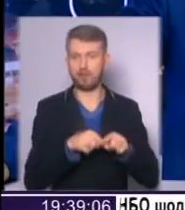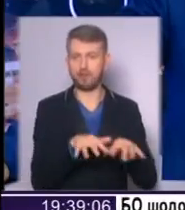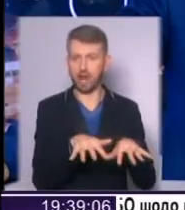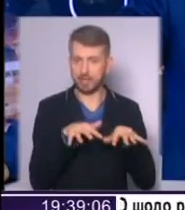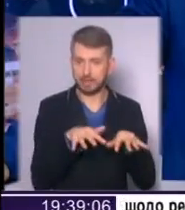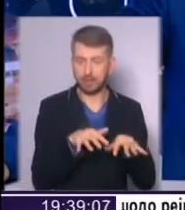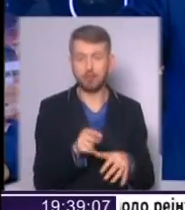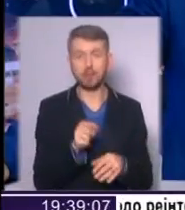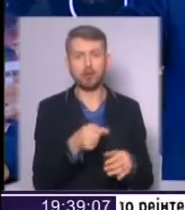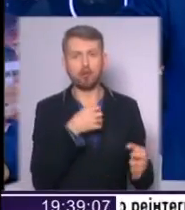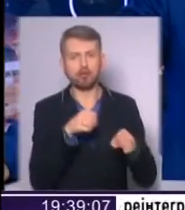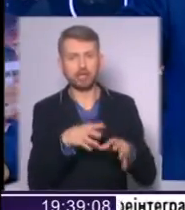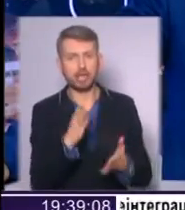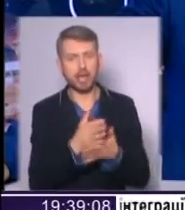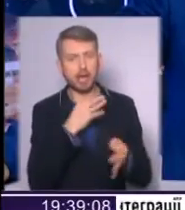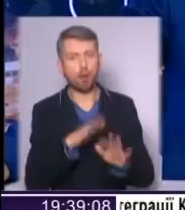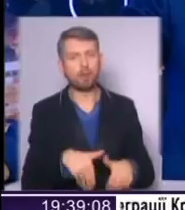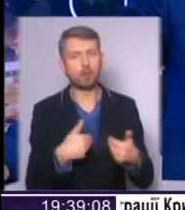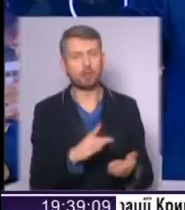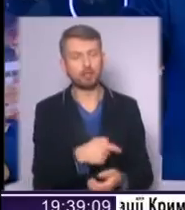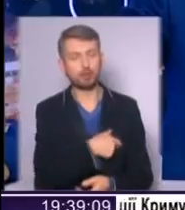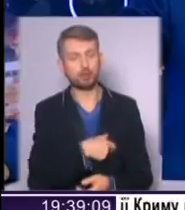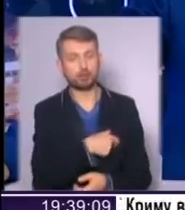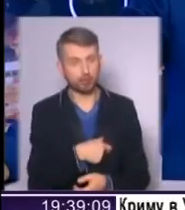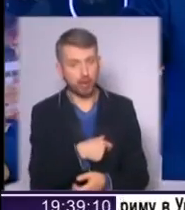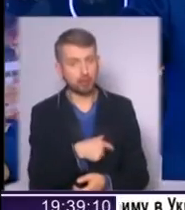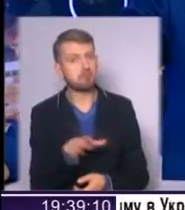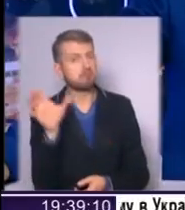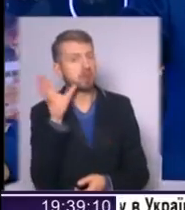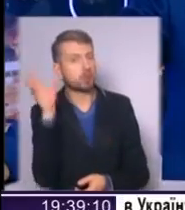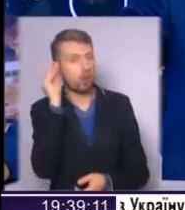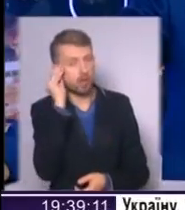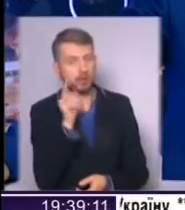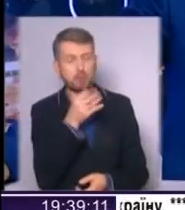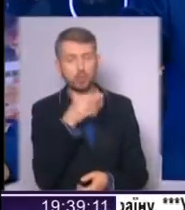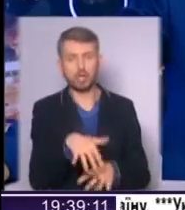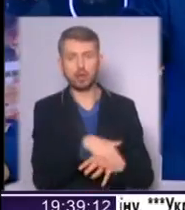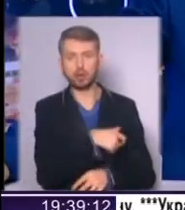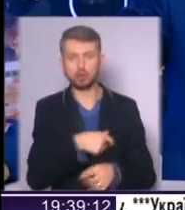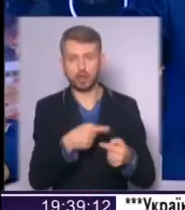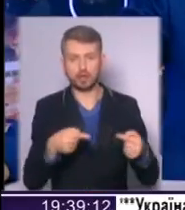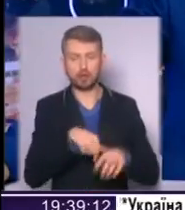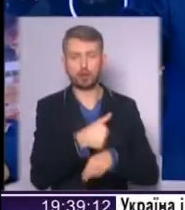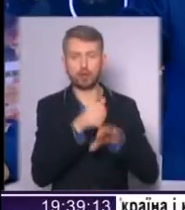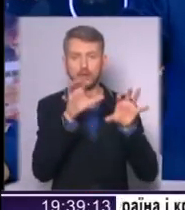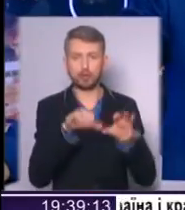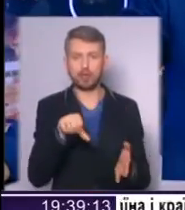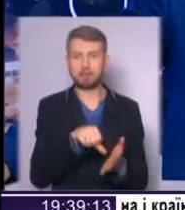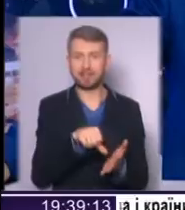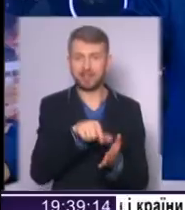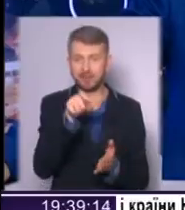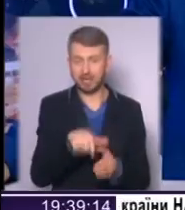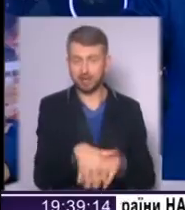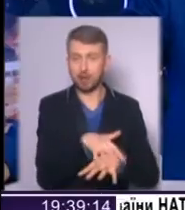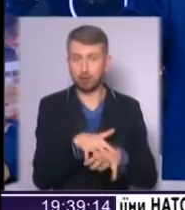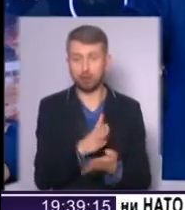є рекомендованими до того, щоб депутати до них прислухалися. Водночас будь-який народний депутат, згідно Конституції, представник народу і має право на